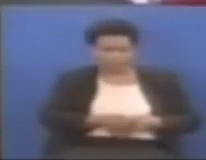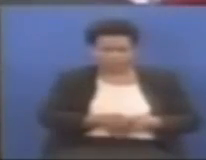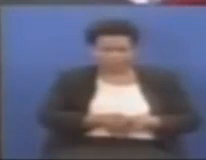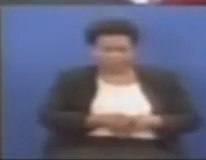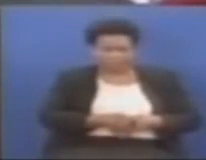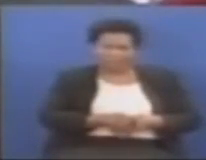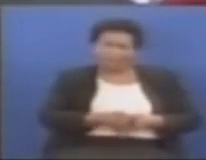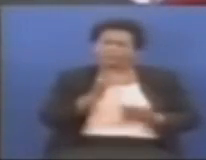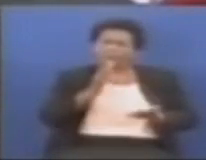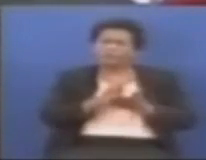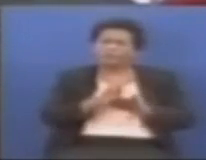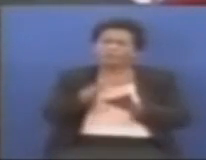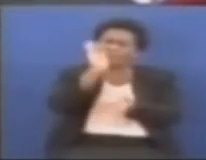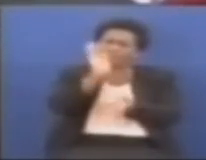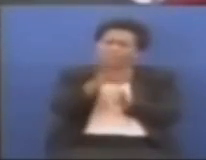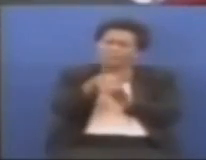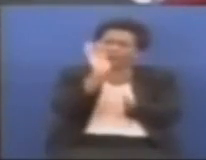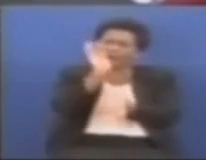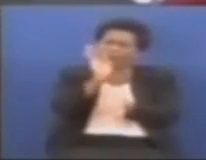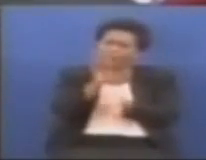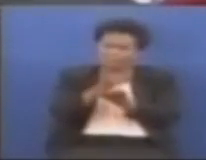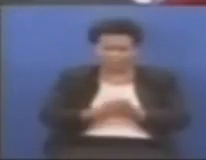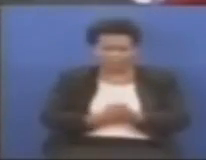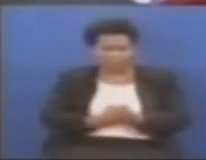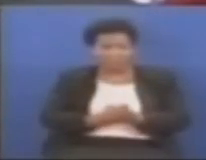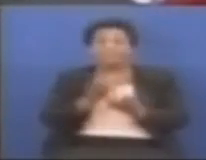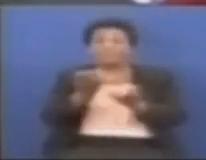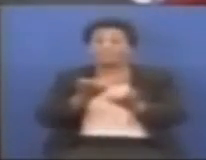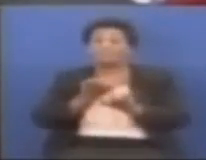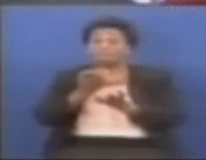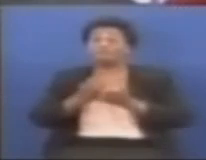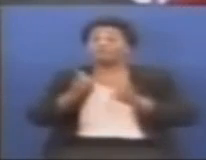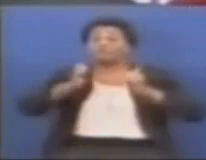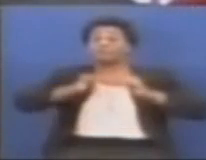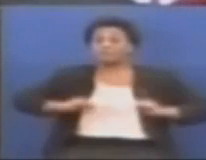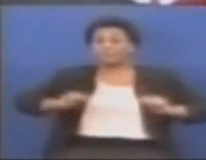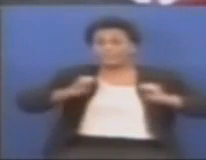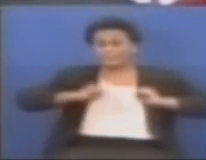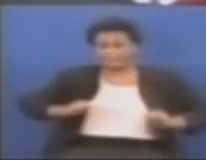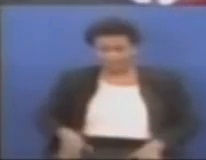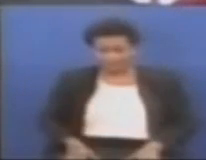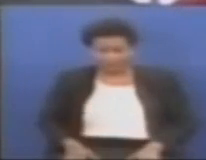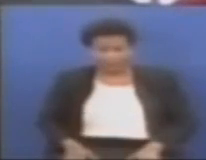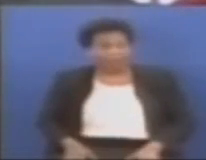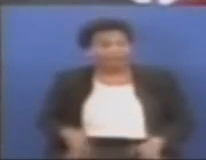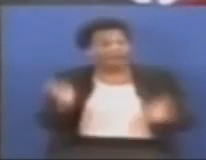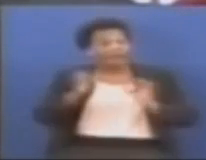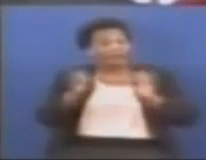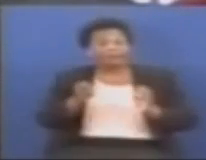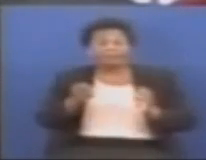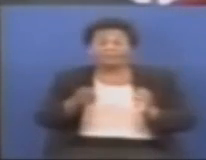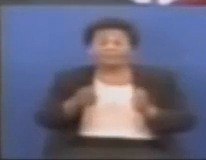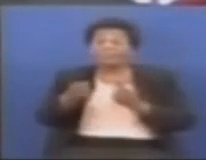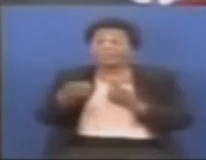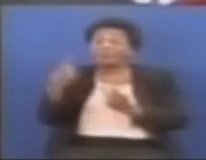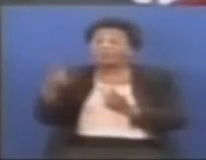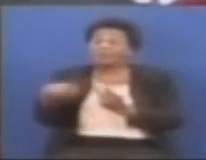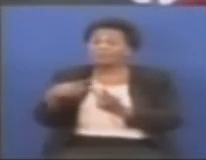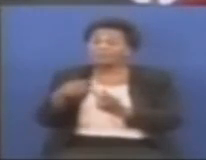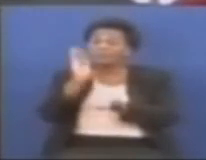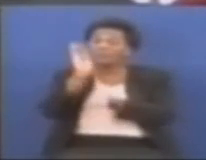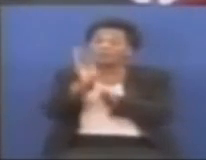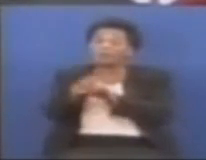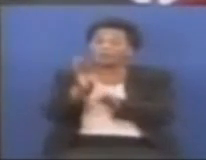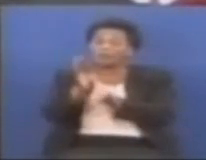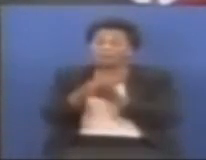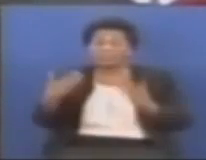Mheshimiwa Spika, naomba kujibu swali la nyongeza la Mheshimiwa Dr. Swale kama ifuatavyo. Ni kweli kwamba maeneo ya kisiwa